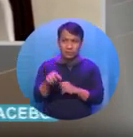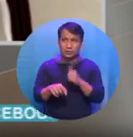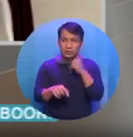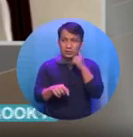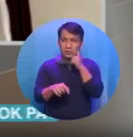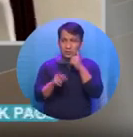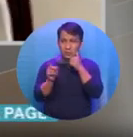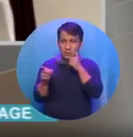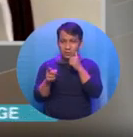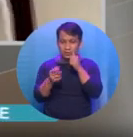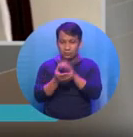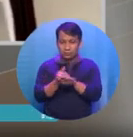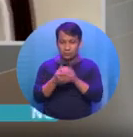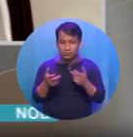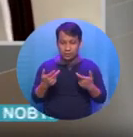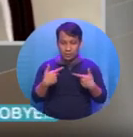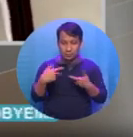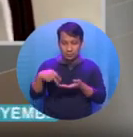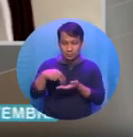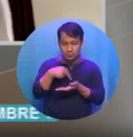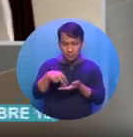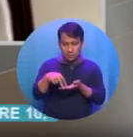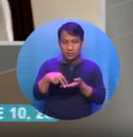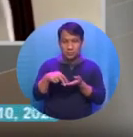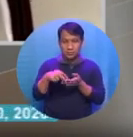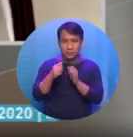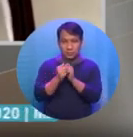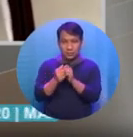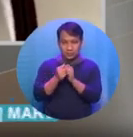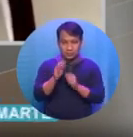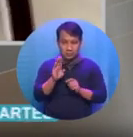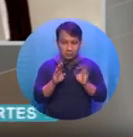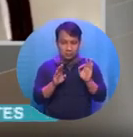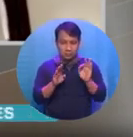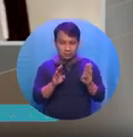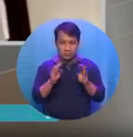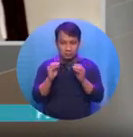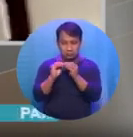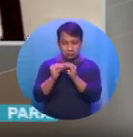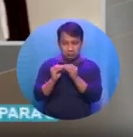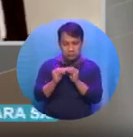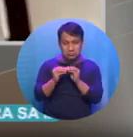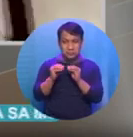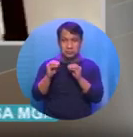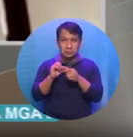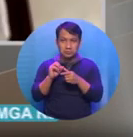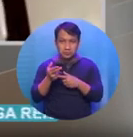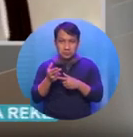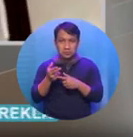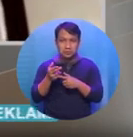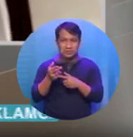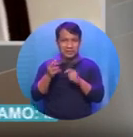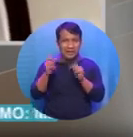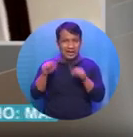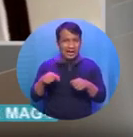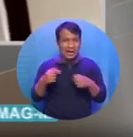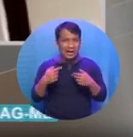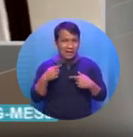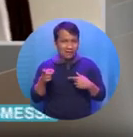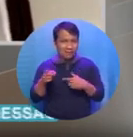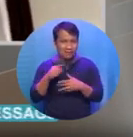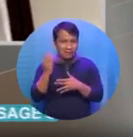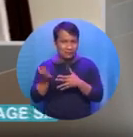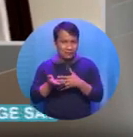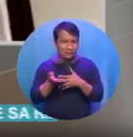ang nagpo-post, meron siyang kasayaw na Pakistani, naghahalikan and all, may kaso ba si Mrs. pagdating